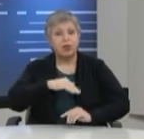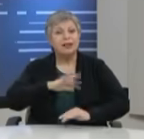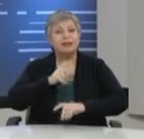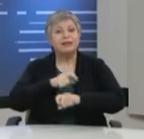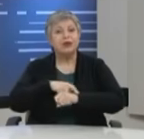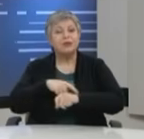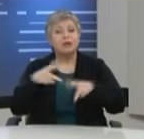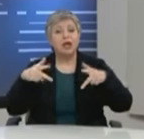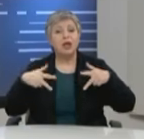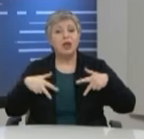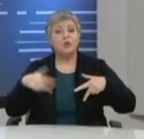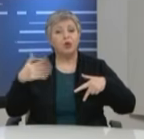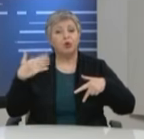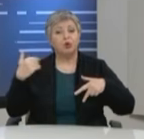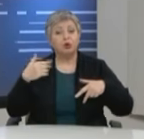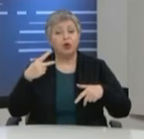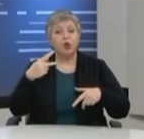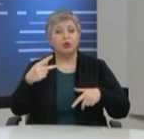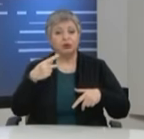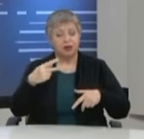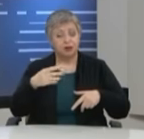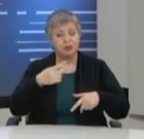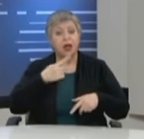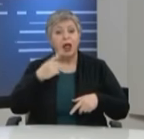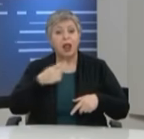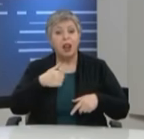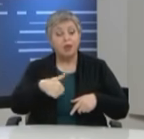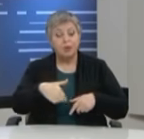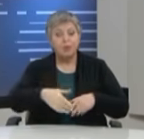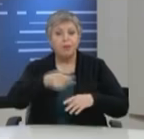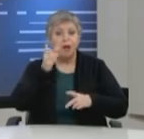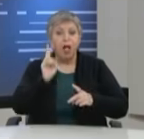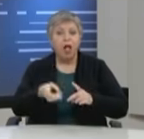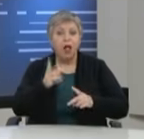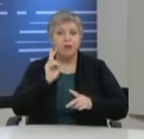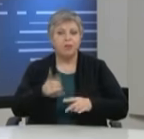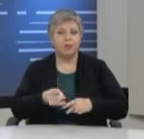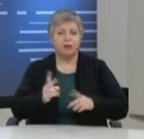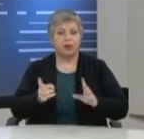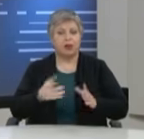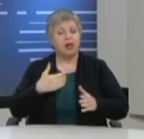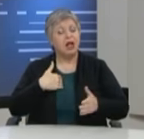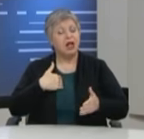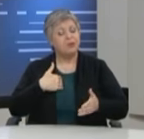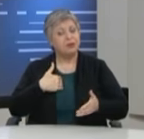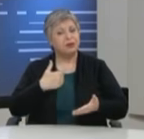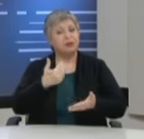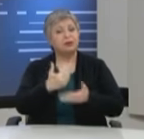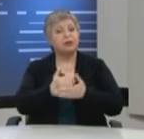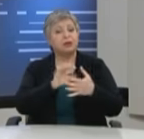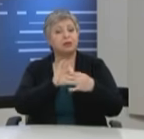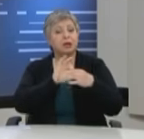Κοτζιάς, στέλνοντας σήμα κινδύνου για όσα έρχονται. Απαιτήσαμε συνεργασία,